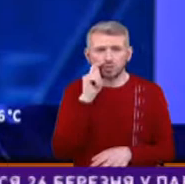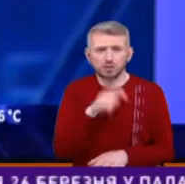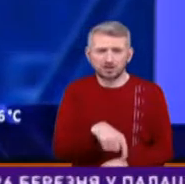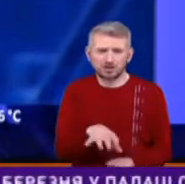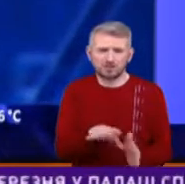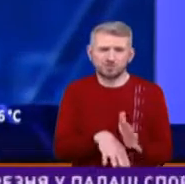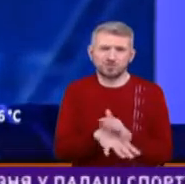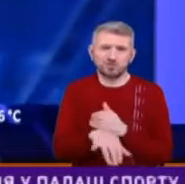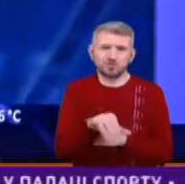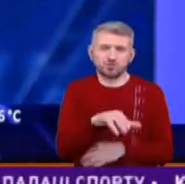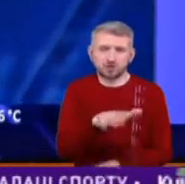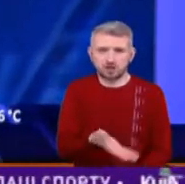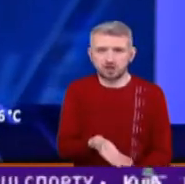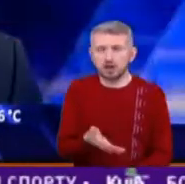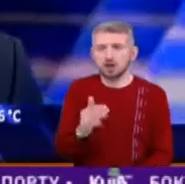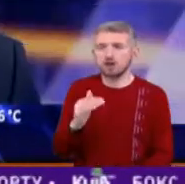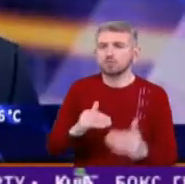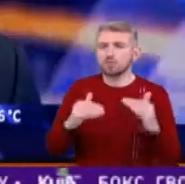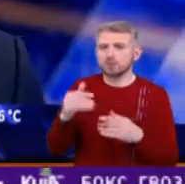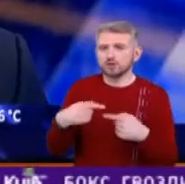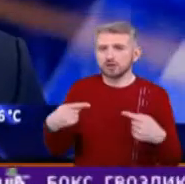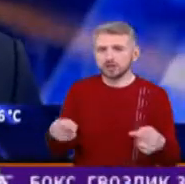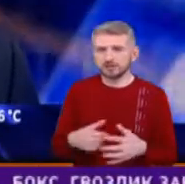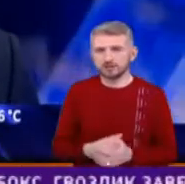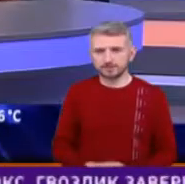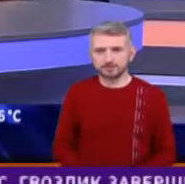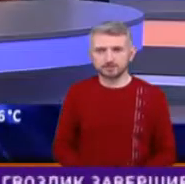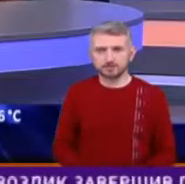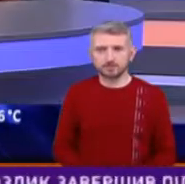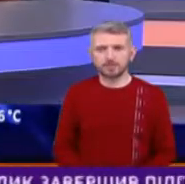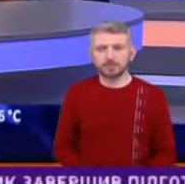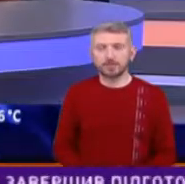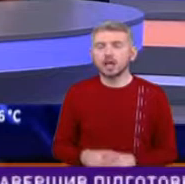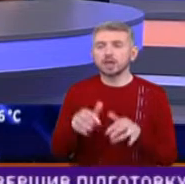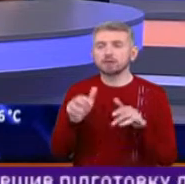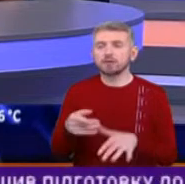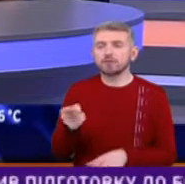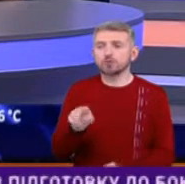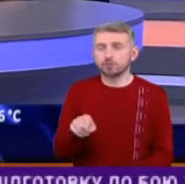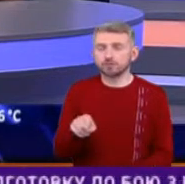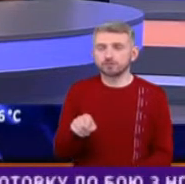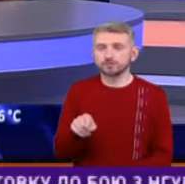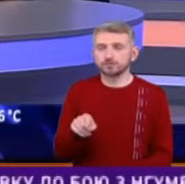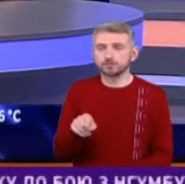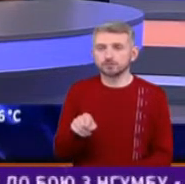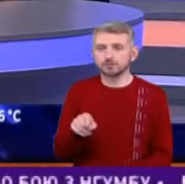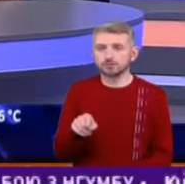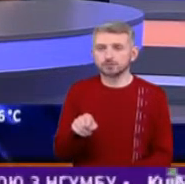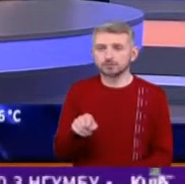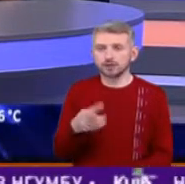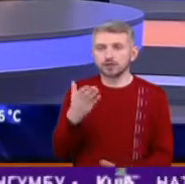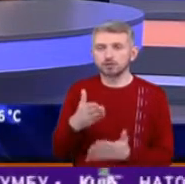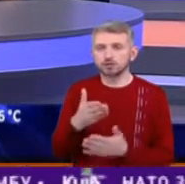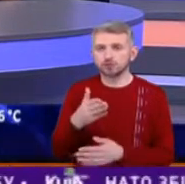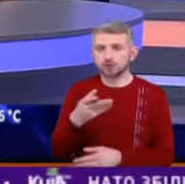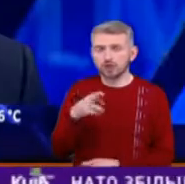фоні того, що там було. Пропорції якщо вони хоч сам бурумбу танцювали. І речі тим, справді, якщо говорити про Бразилію, то для українців